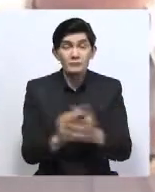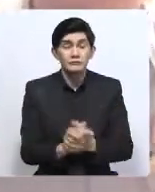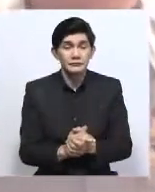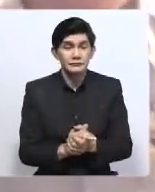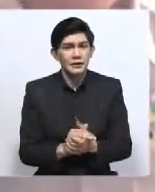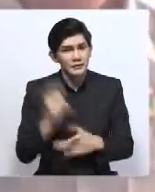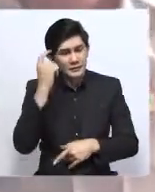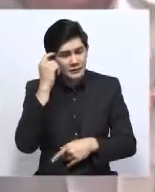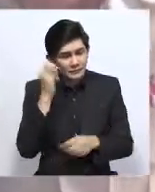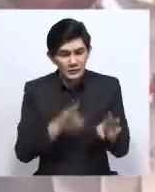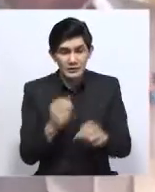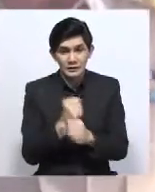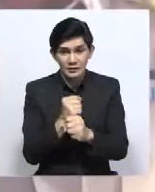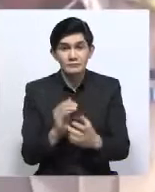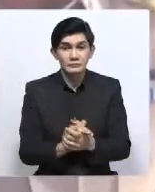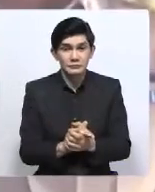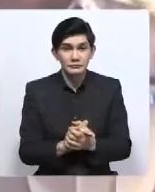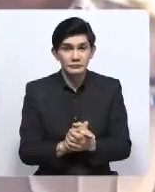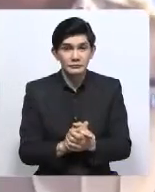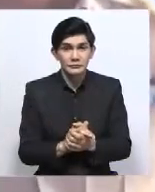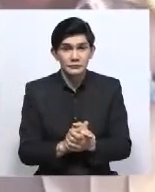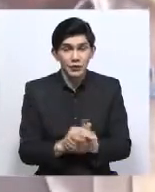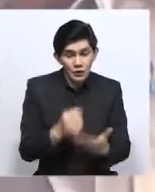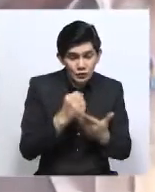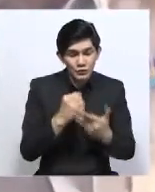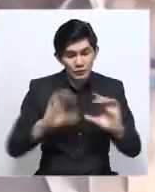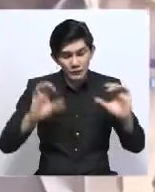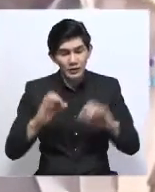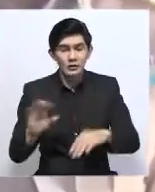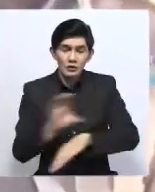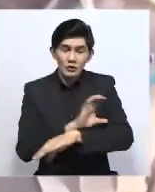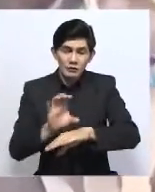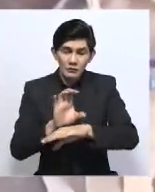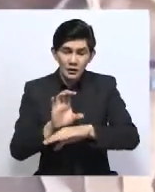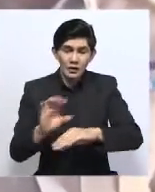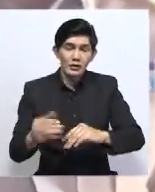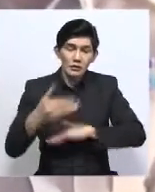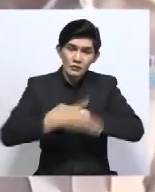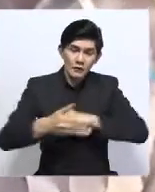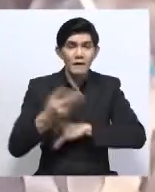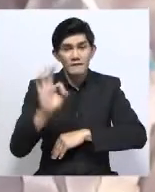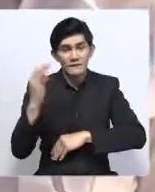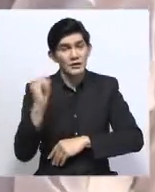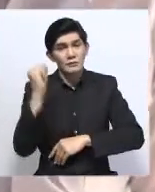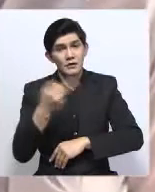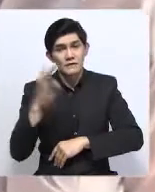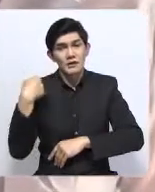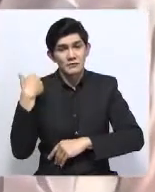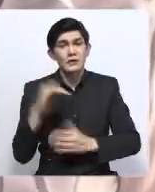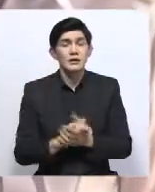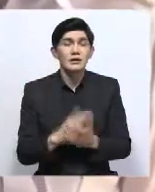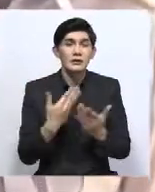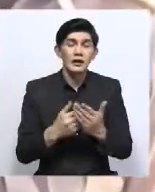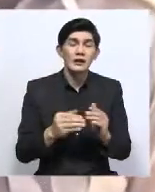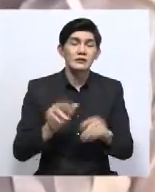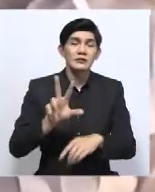ตอนนี้มันจะพัดไปหมดนะรัฐบริการรถไฟฟรีรถเมล์ฟรีวันนี้ก็ดูแลคนนี้ได้ร้อยต่ำกว่า30,000ต่ำกว่าแสน